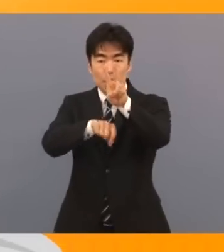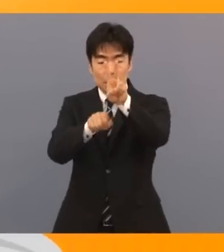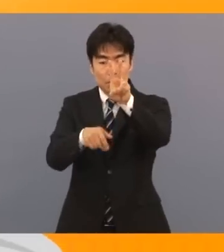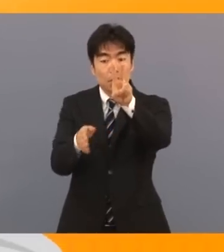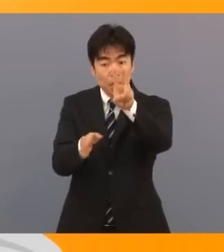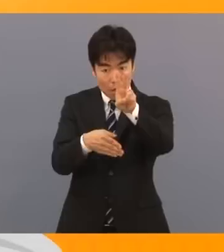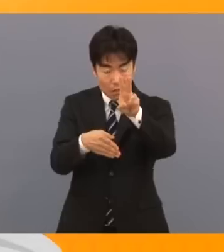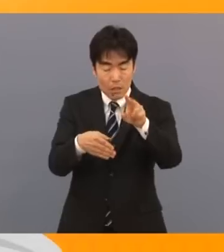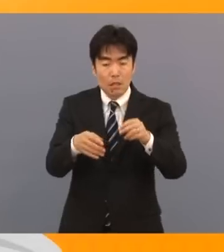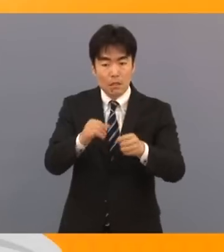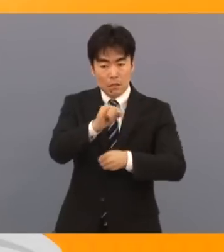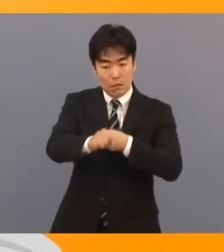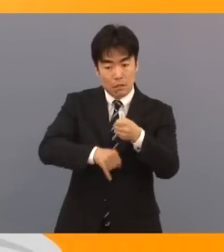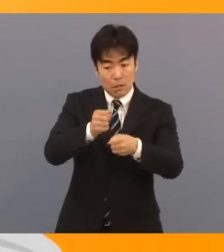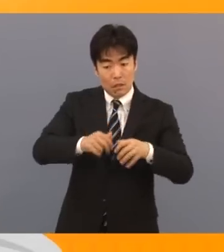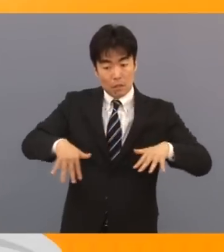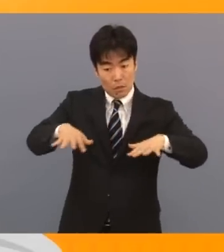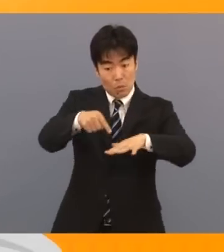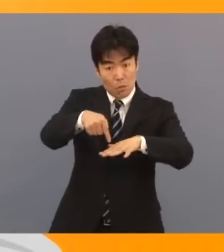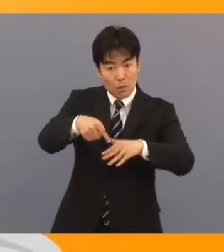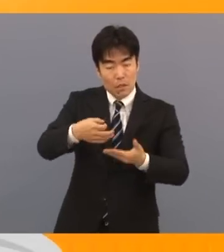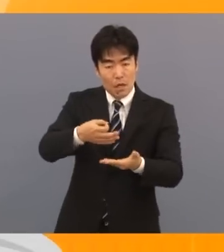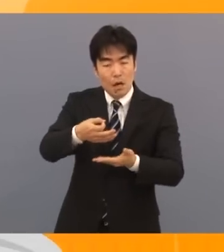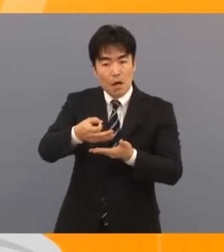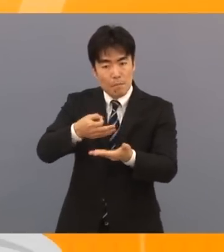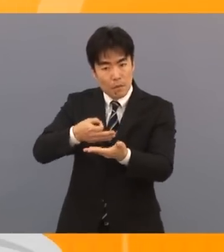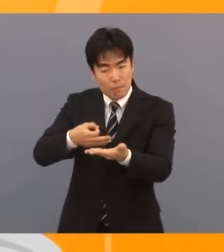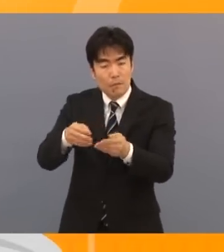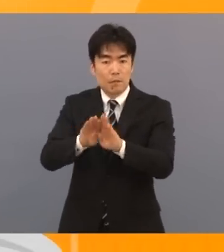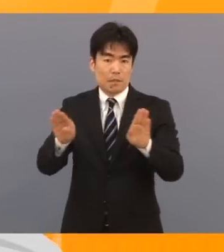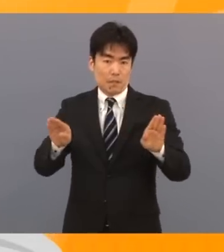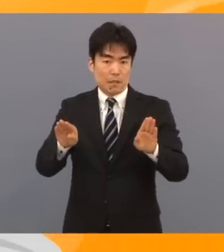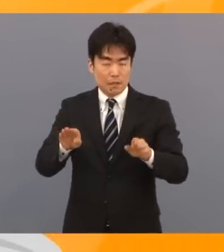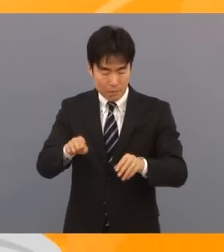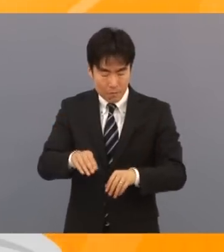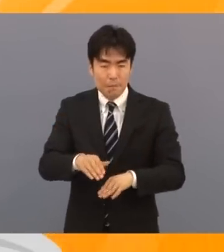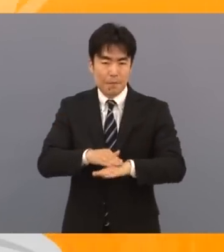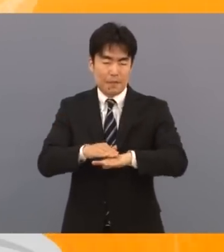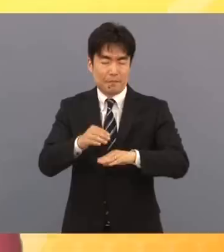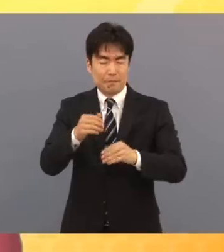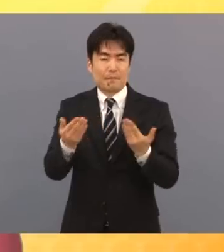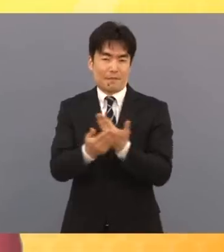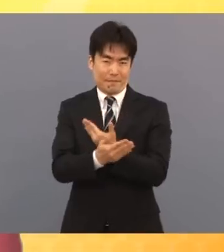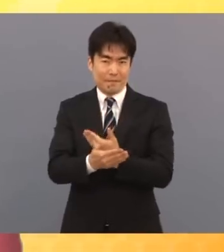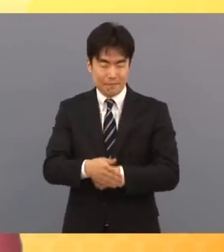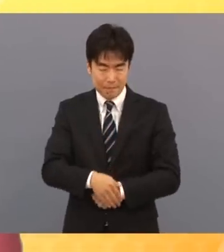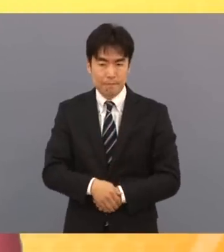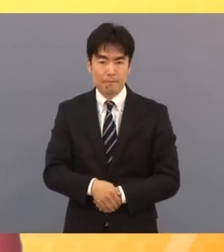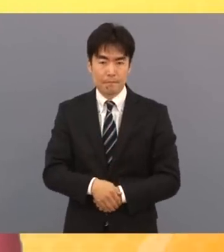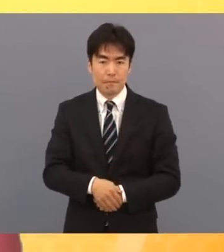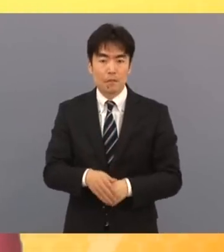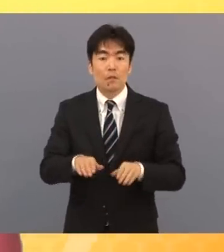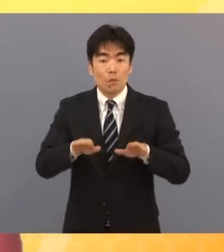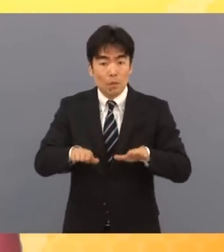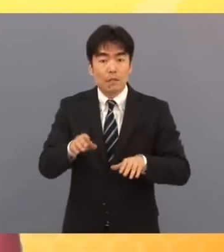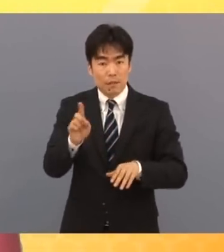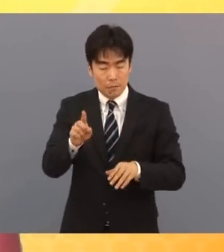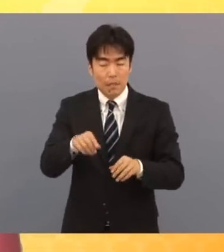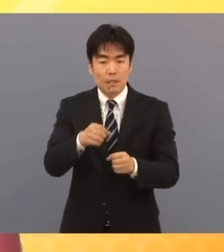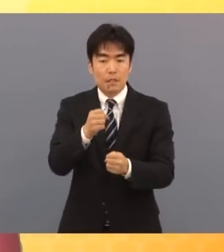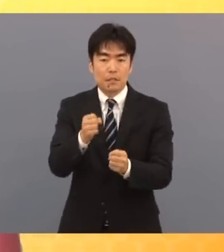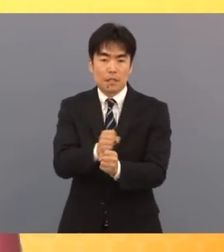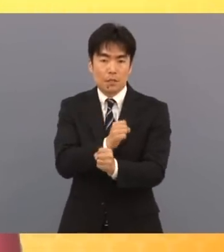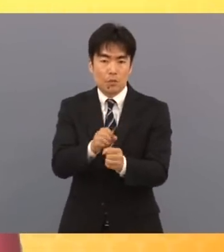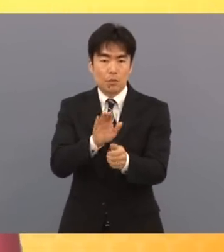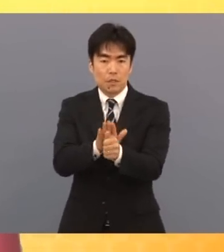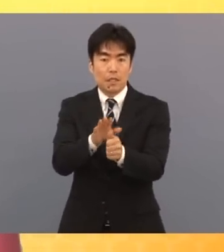部の商品がインターネットでも販売され、お買い求めやすくなりました。そこで今回、産業支